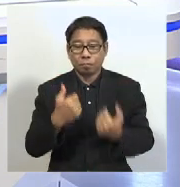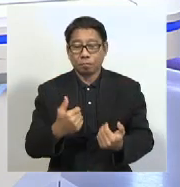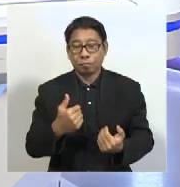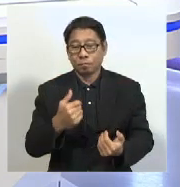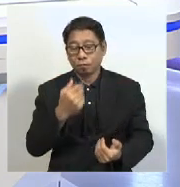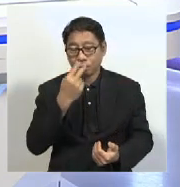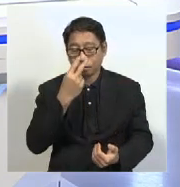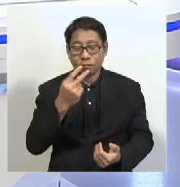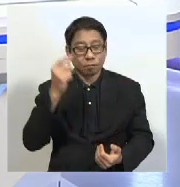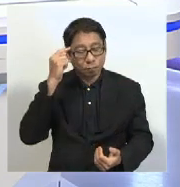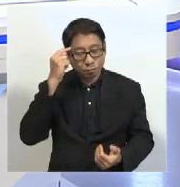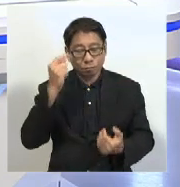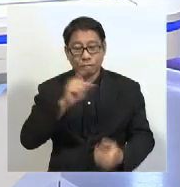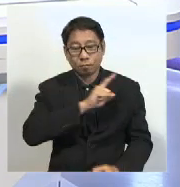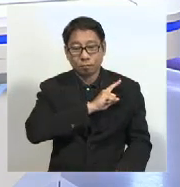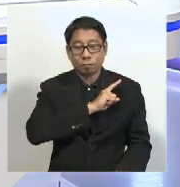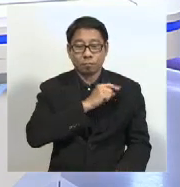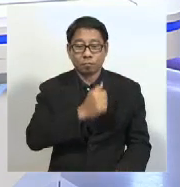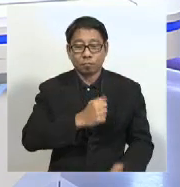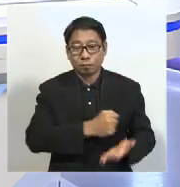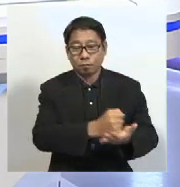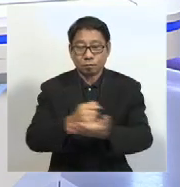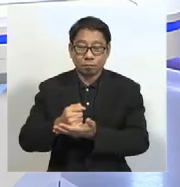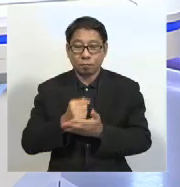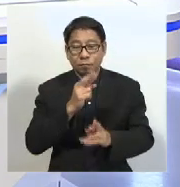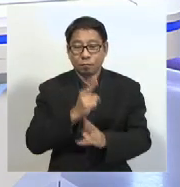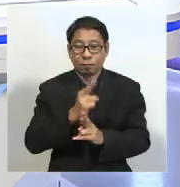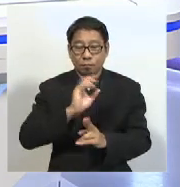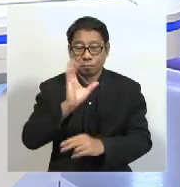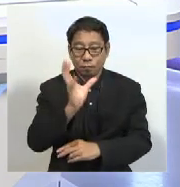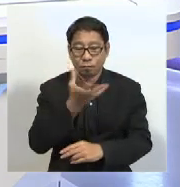านั้นเราต้องมีจิตสำนึกด้วยตัวของเราเองด้วยนะคะเพื่อช่วยกันรักษาโลกใบนี้เอาไว้นะคะ